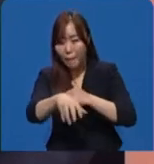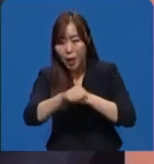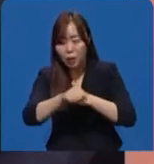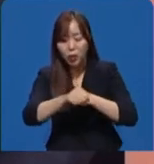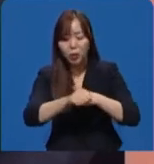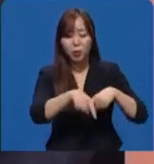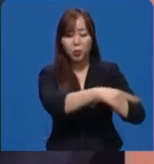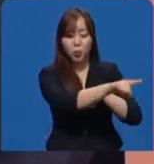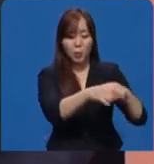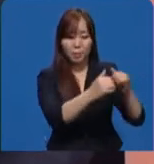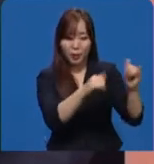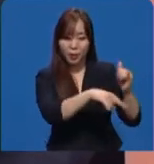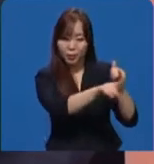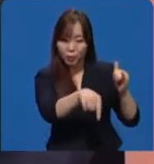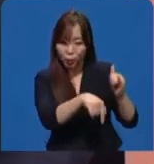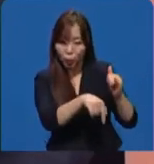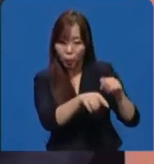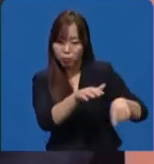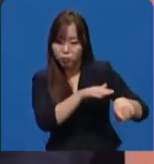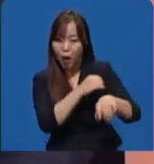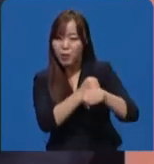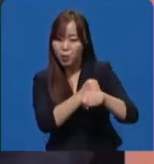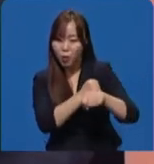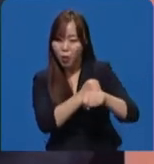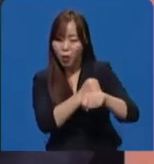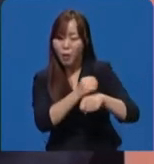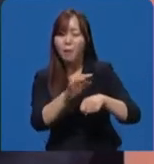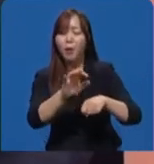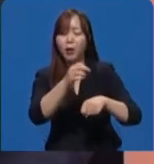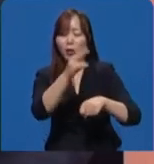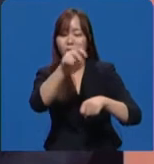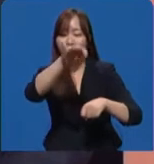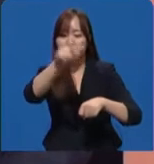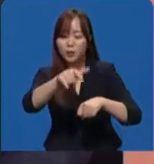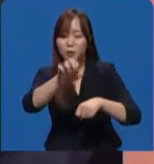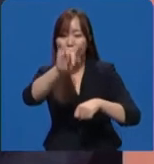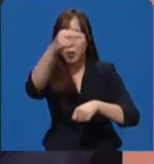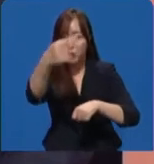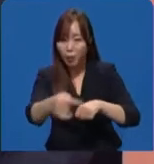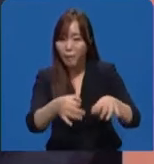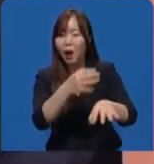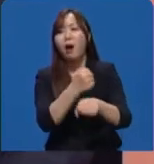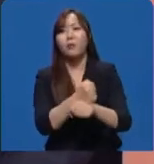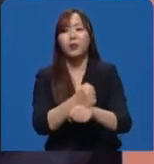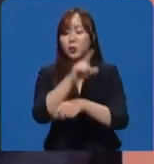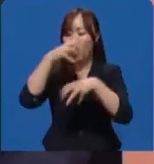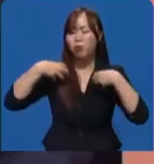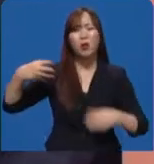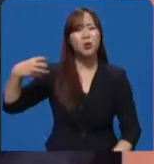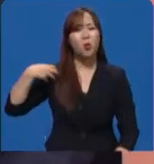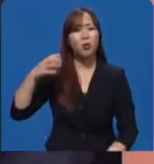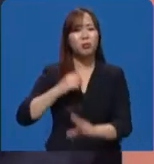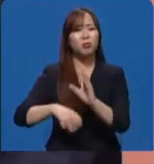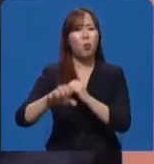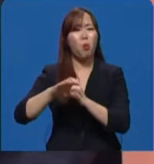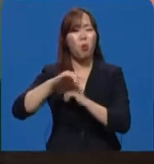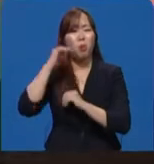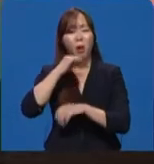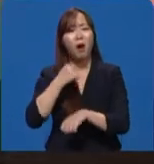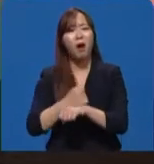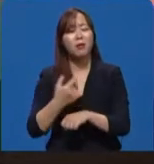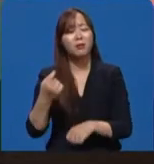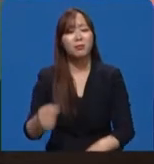민간의 주도 하에 이 혁신 펀드의 투자들을 진행할 필요가 있다고 생각합니다. 네. 이렇게 되면 정부 역할이 너무 강해지는 거